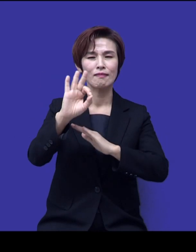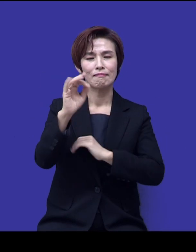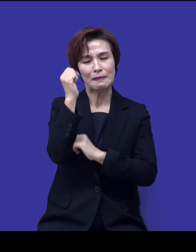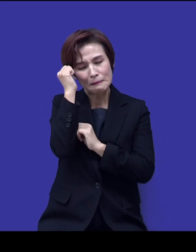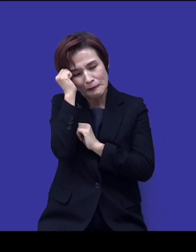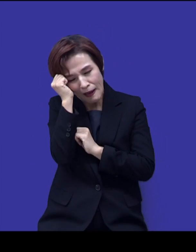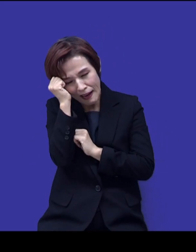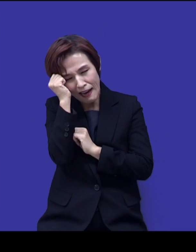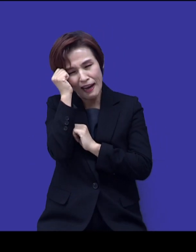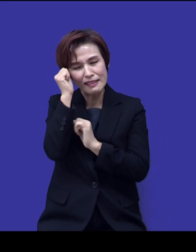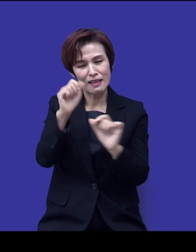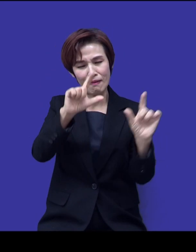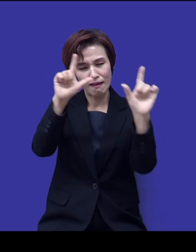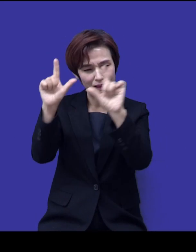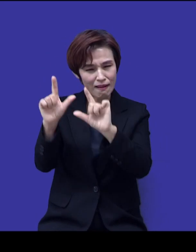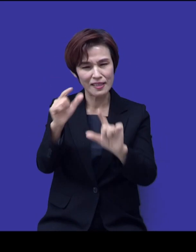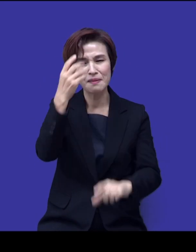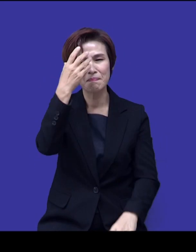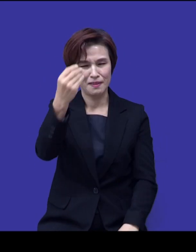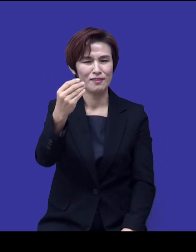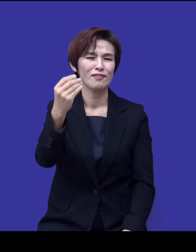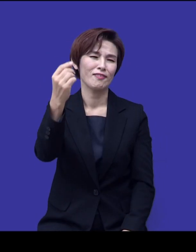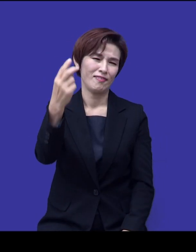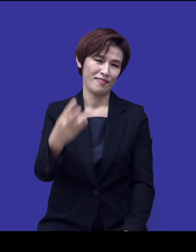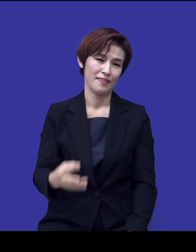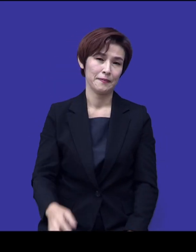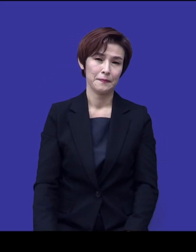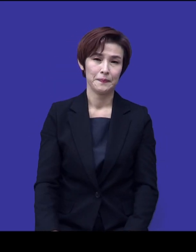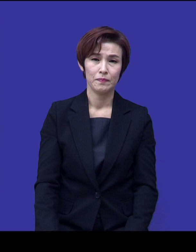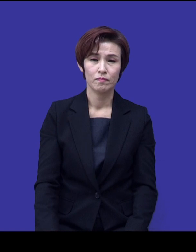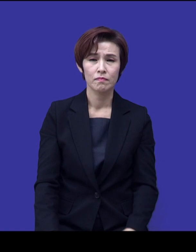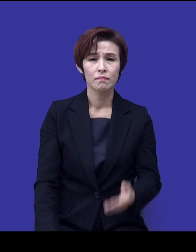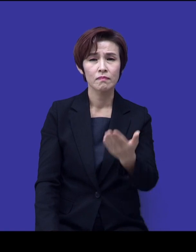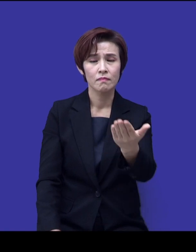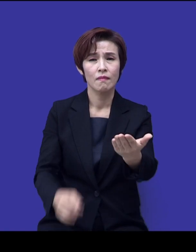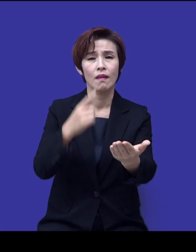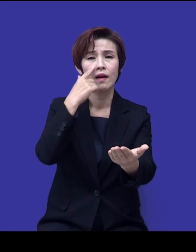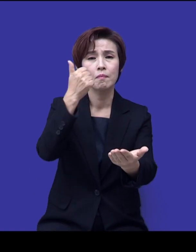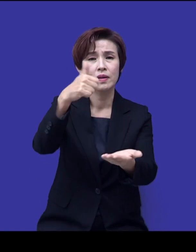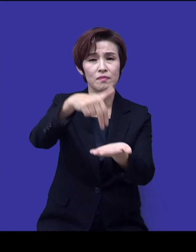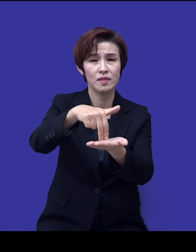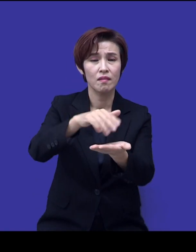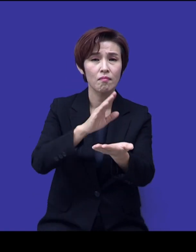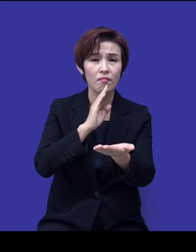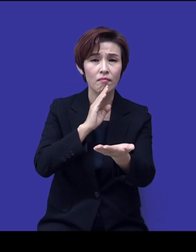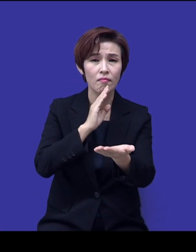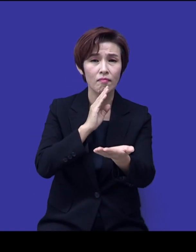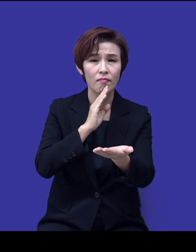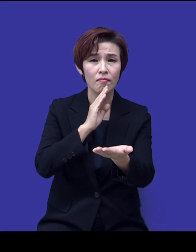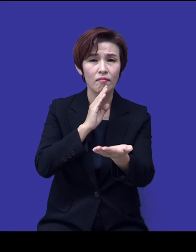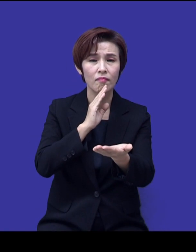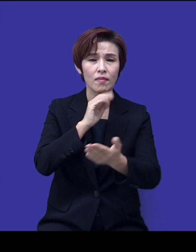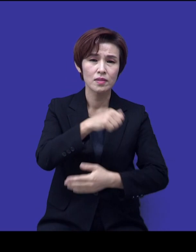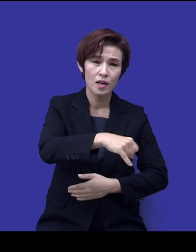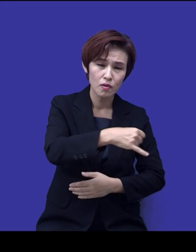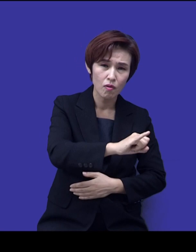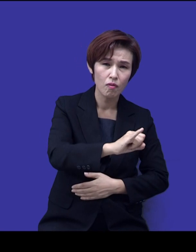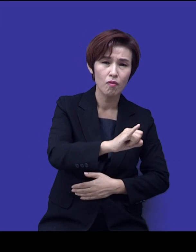자고 막 이렇게 생활했던 모습을 저도 봤는데 이제 가장이시면 자녀들이나 가족들에게는 좀 너무